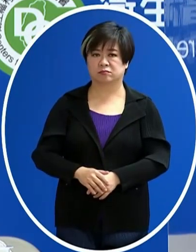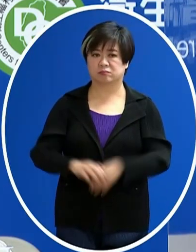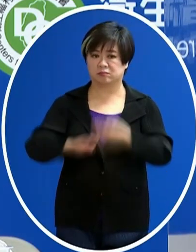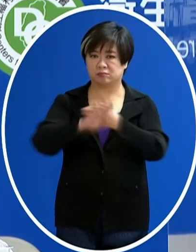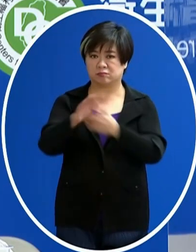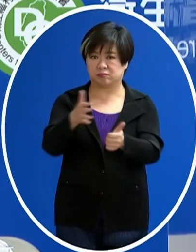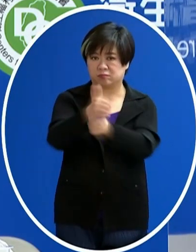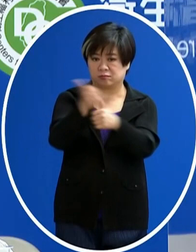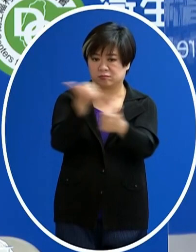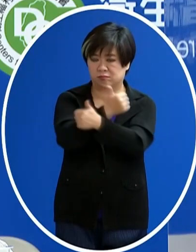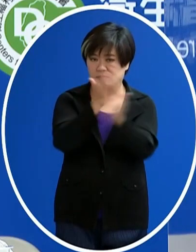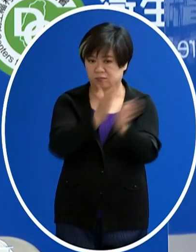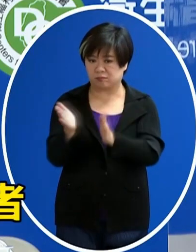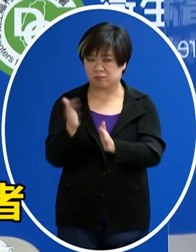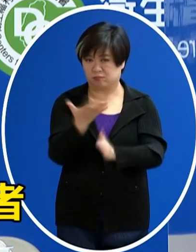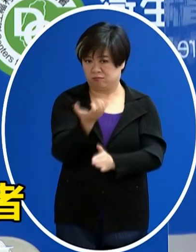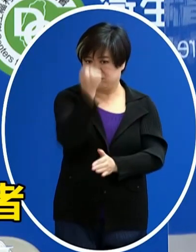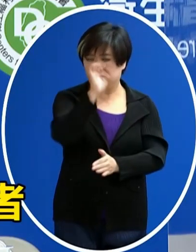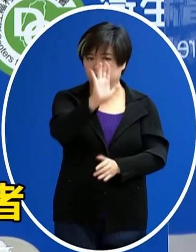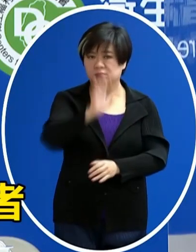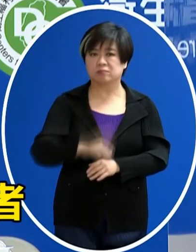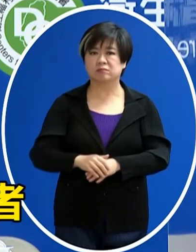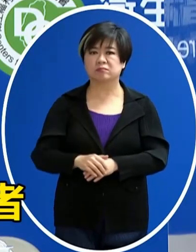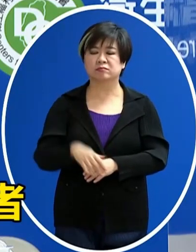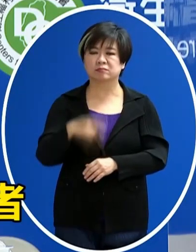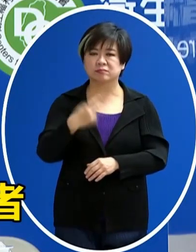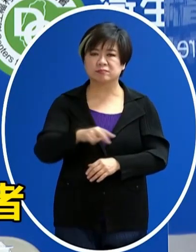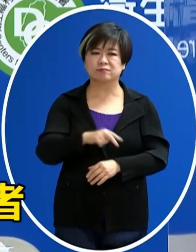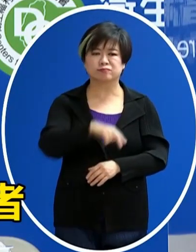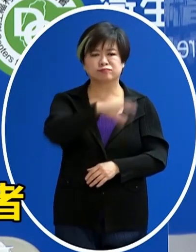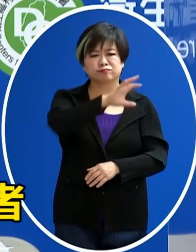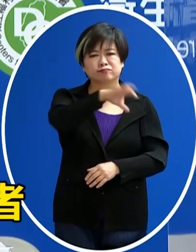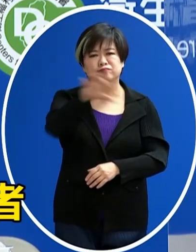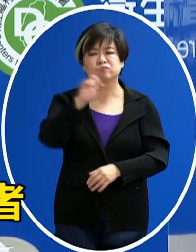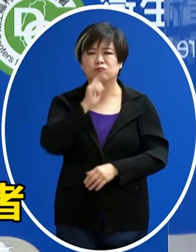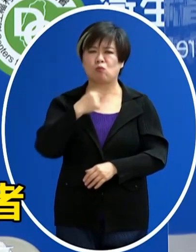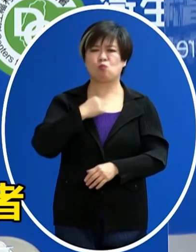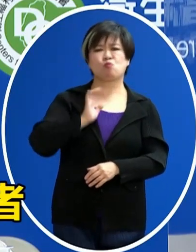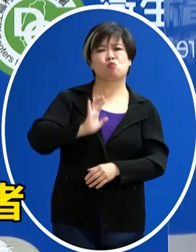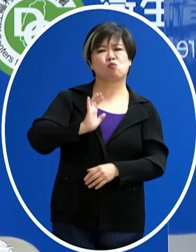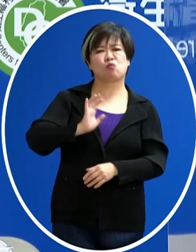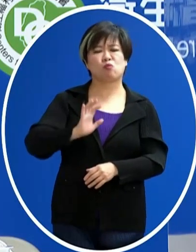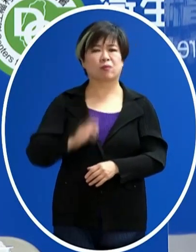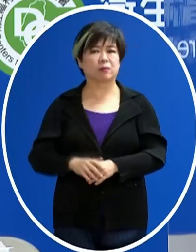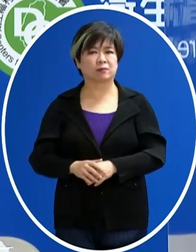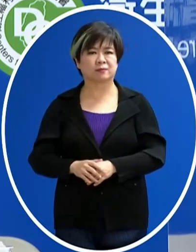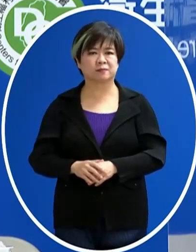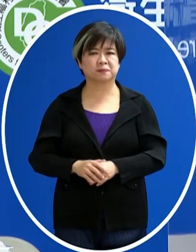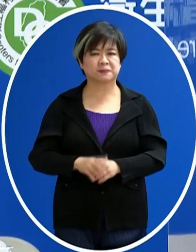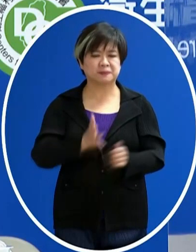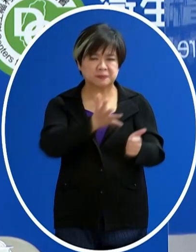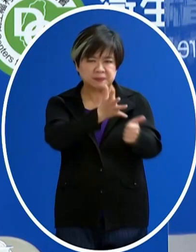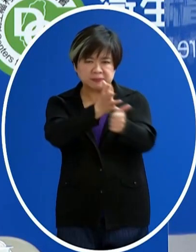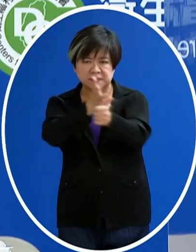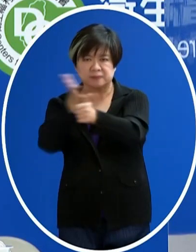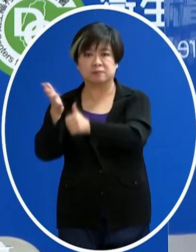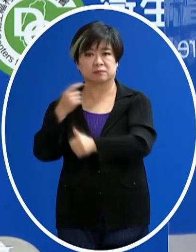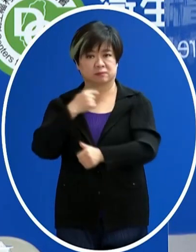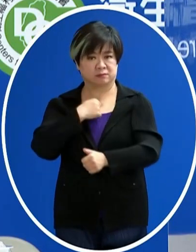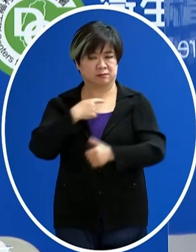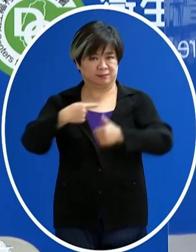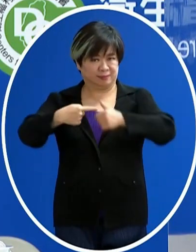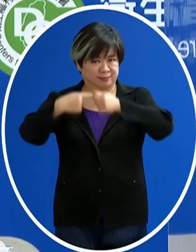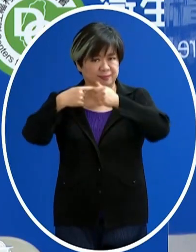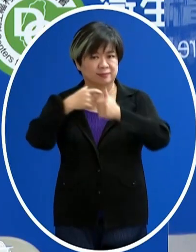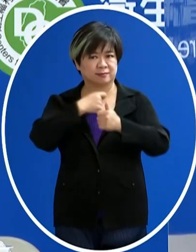总代理也有一些权利者，那有一些 broker 也宣称他们有权利者嘛，那但是我们这边要做的事情就是第